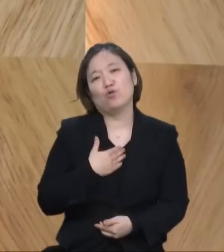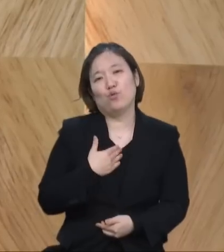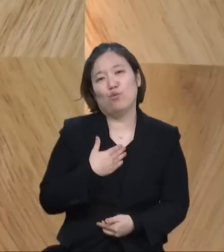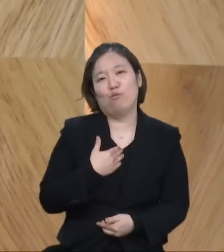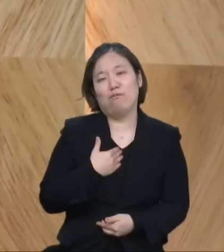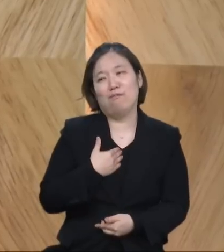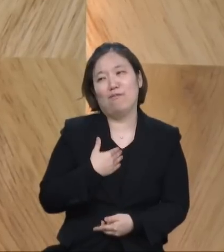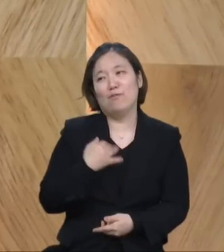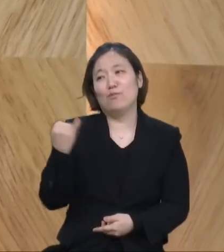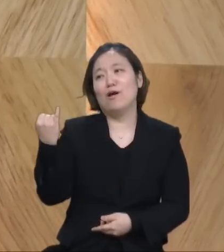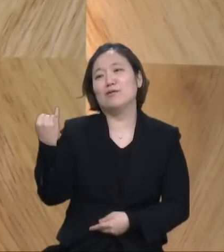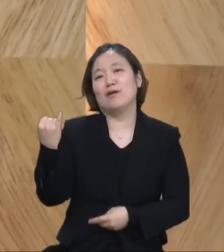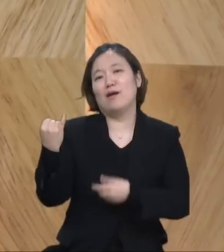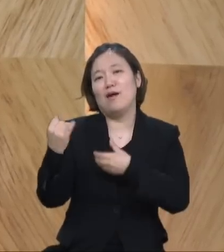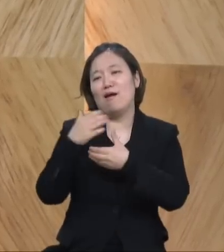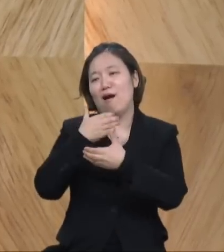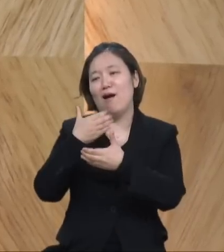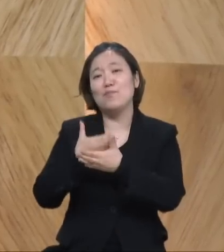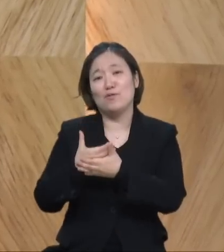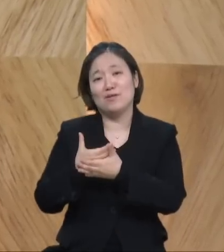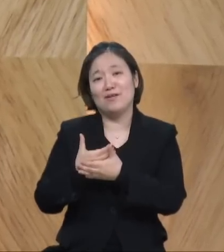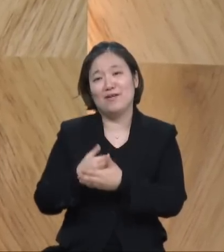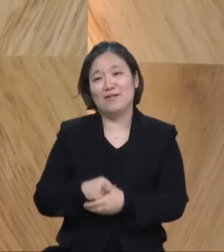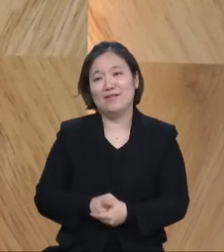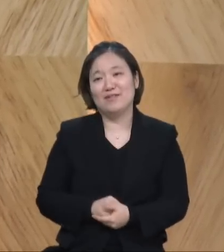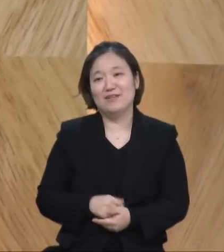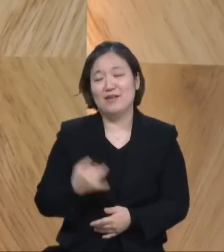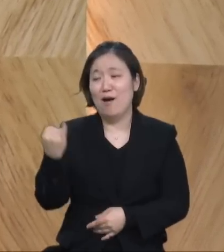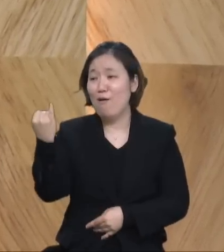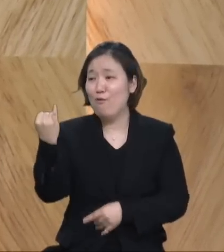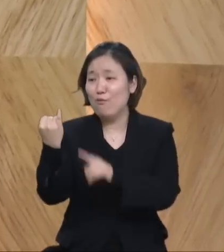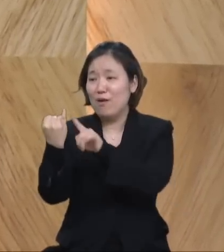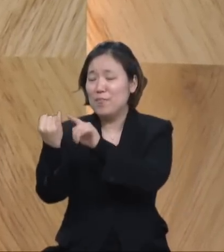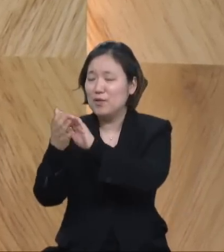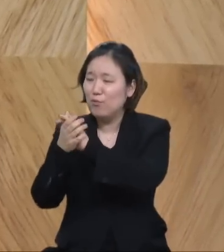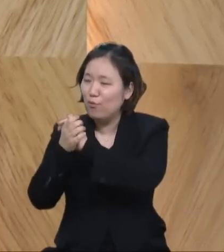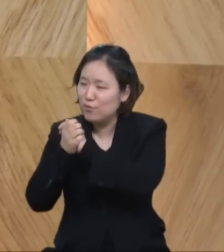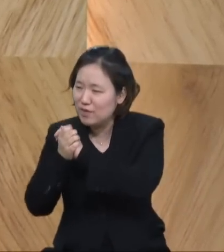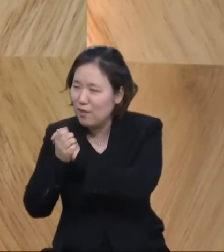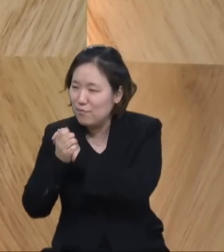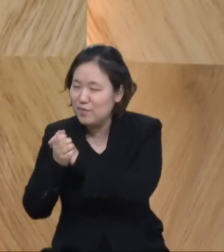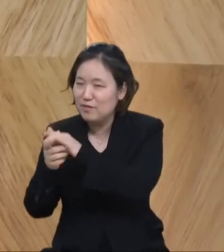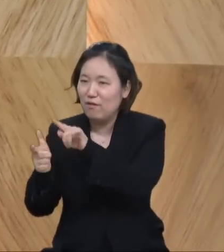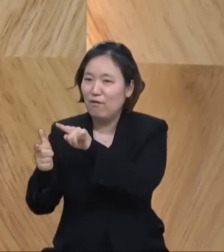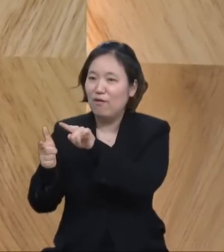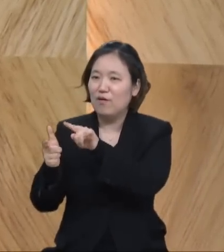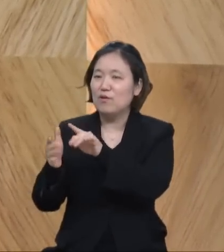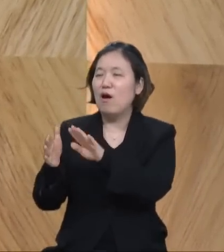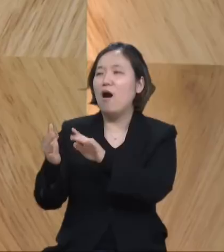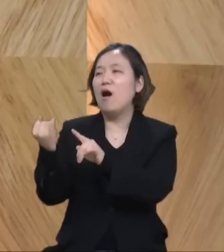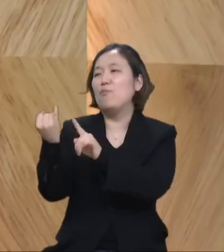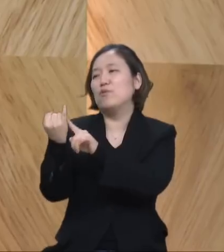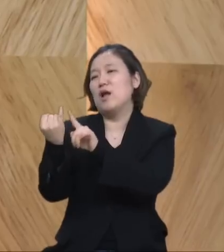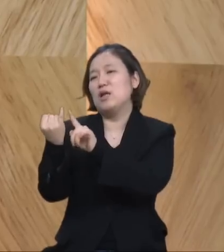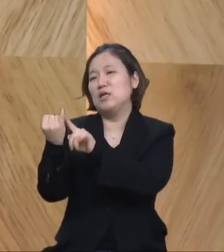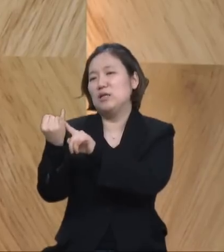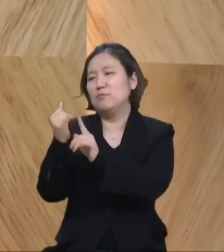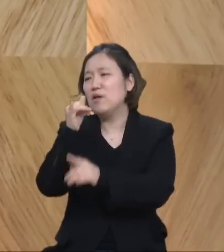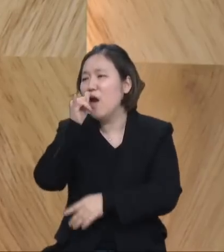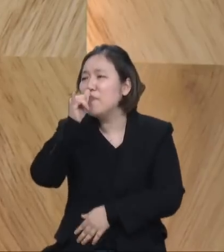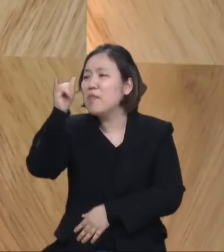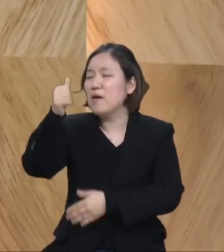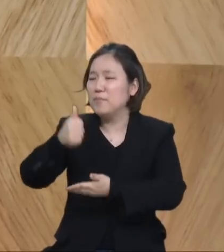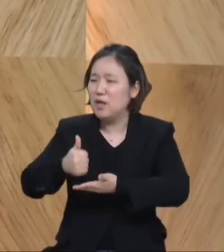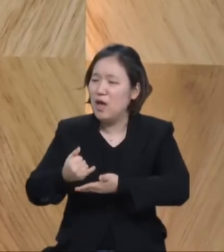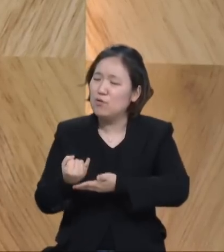너무나 감동받아서 그 대선행 보살님 손을 이렇게 잡아들이고 존경스럽습니다 아우 대단한